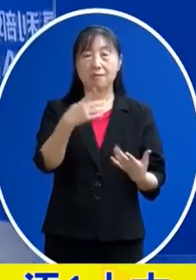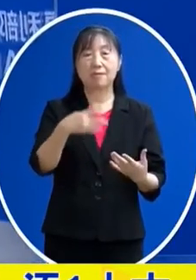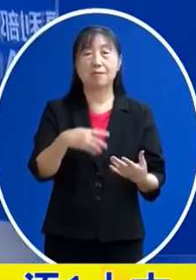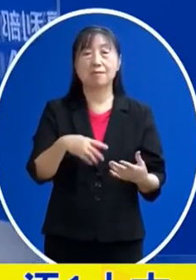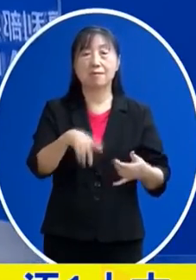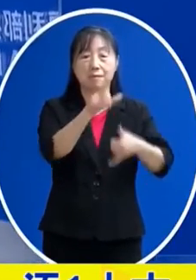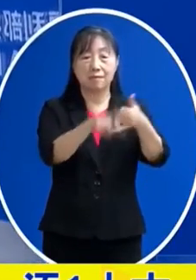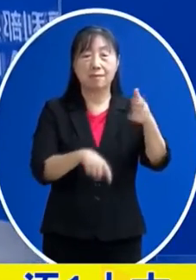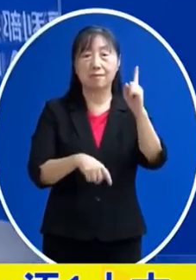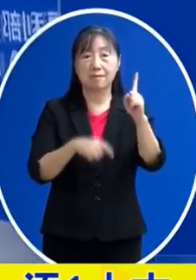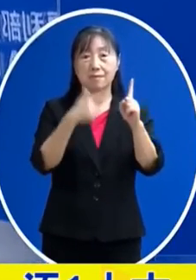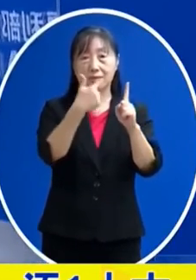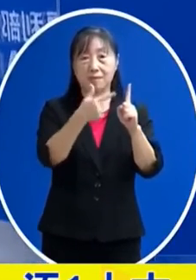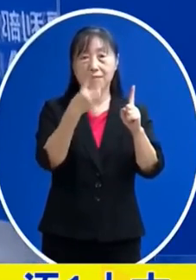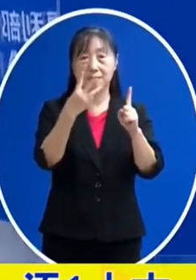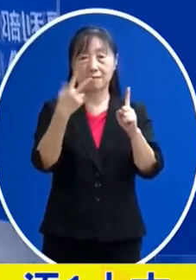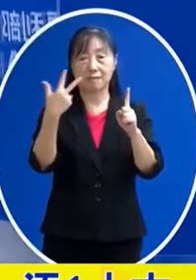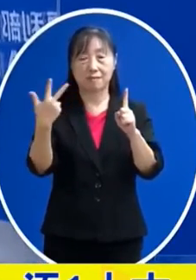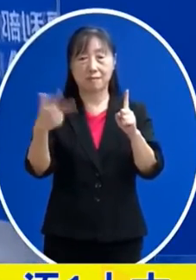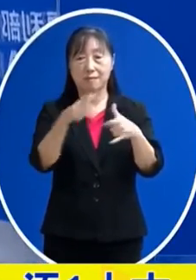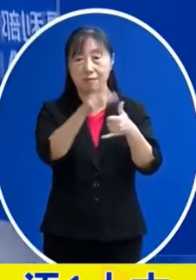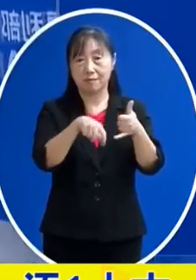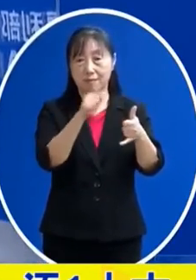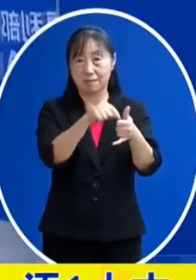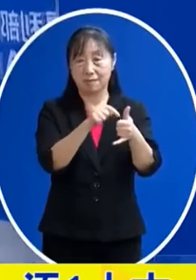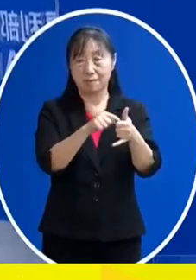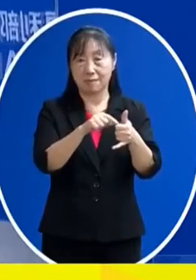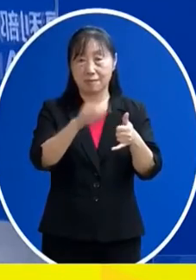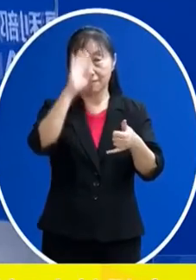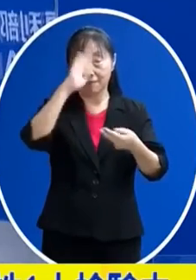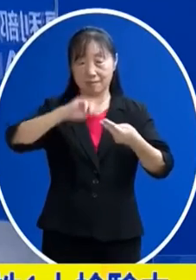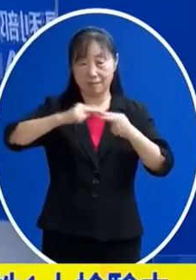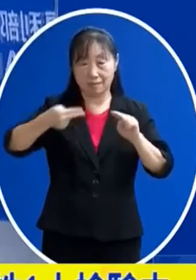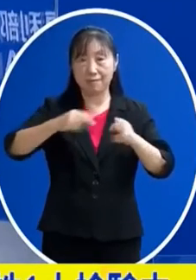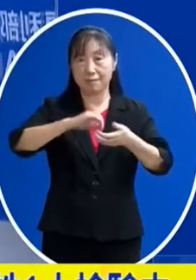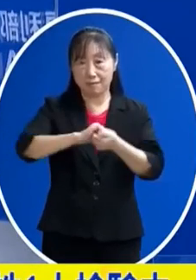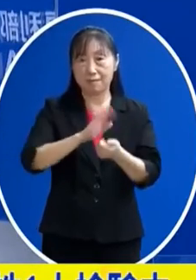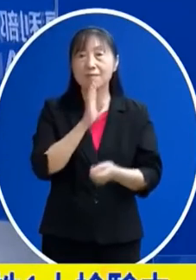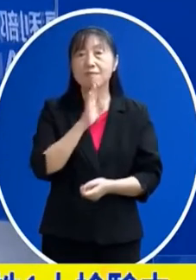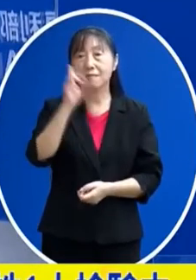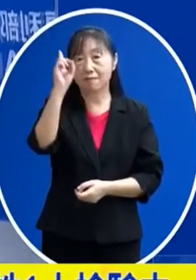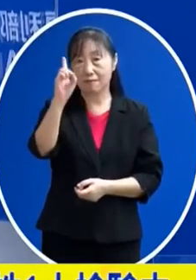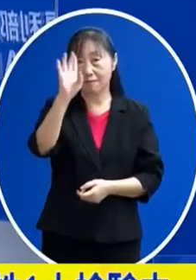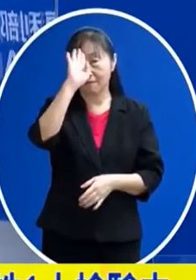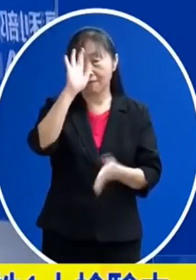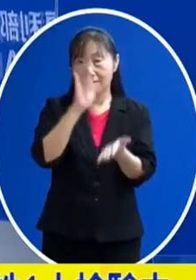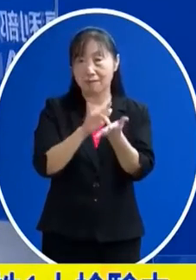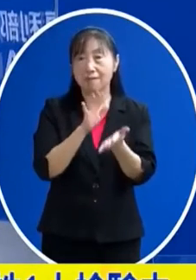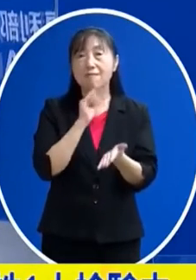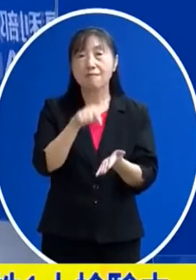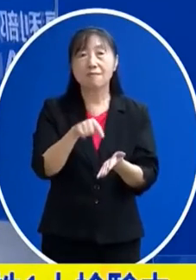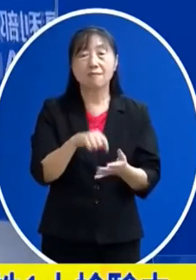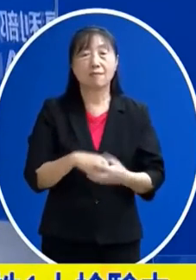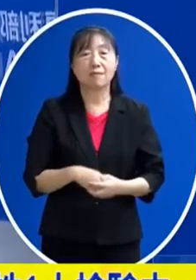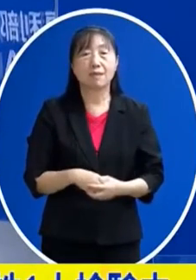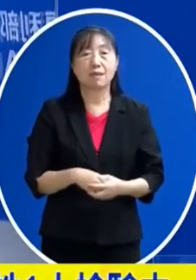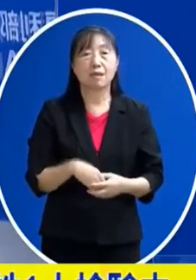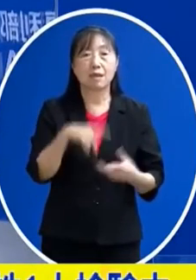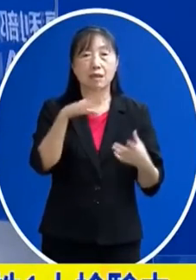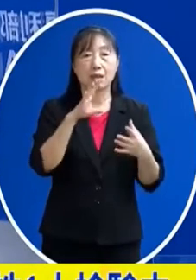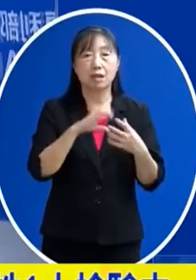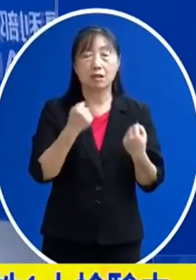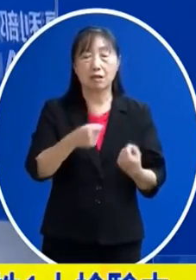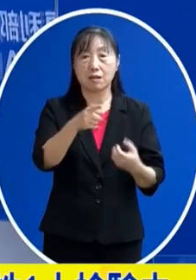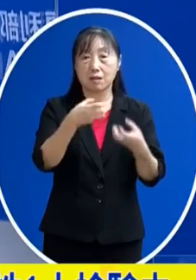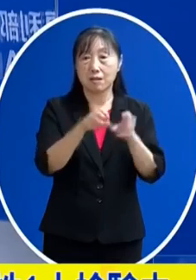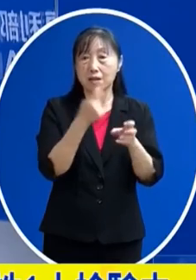师案16377哈，它的病毒定序我们已经确认是 Delta 的变异株哈，在它的这个 S 蛋白